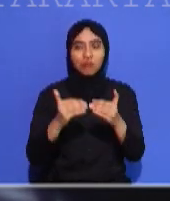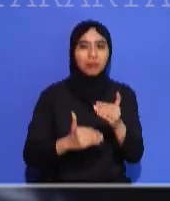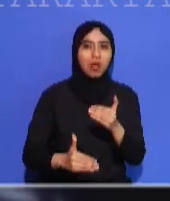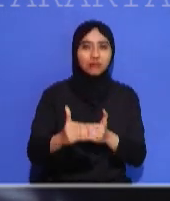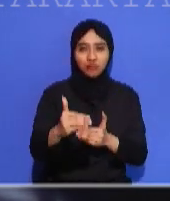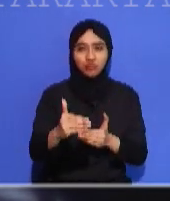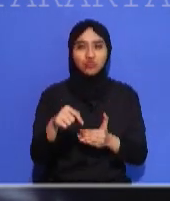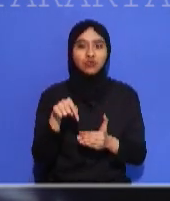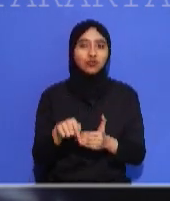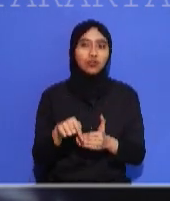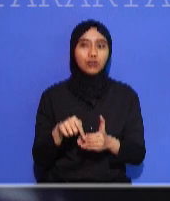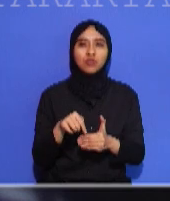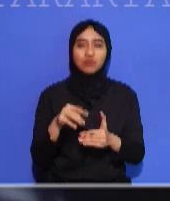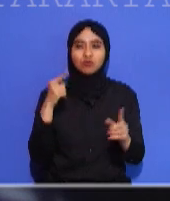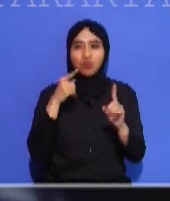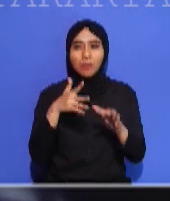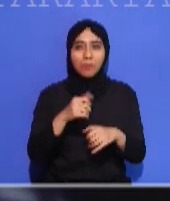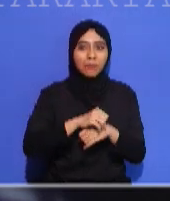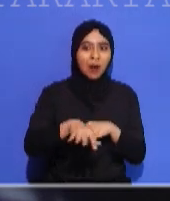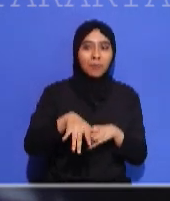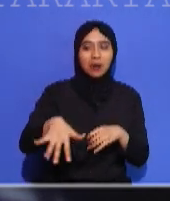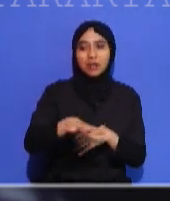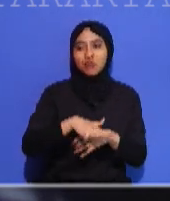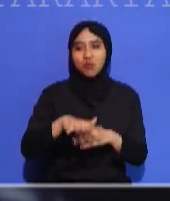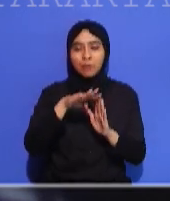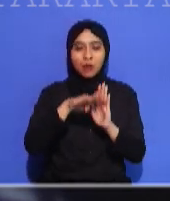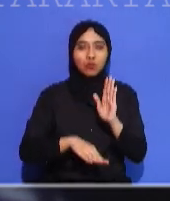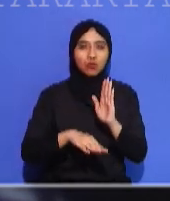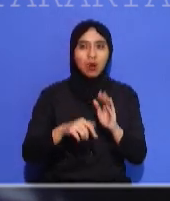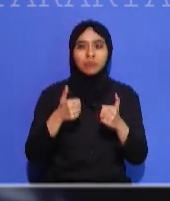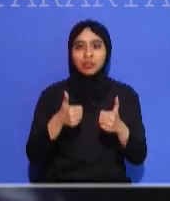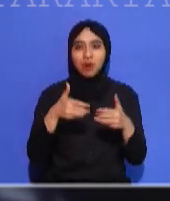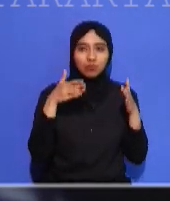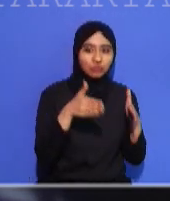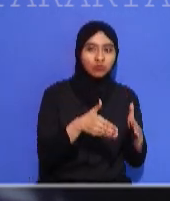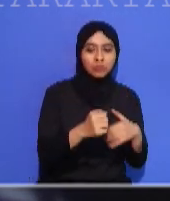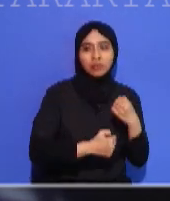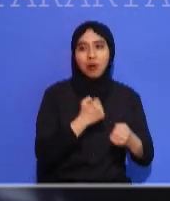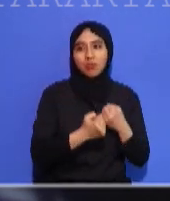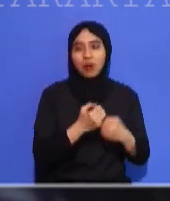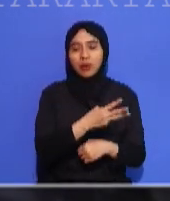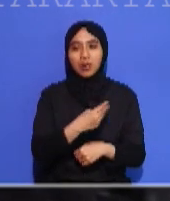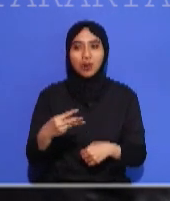yang berperan mengurangi dampak lingkungan dari perusahaan dan sektor ekonomi hingga pada tingkat